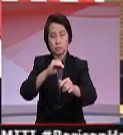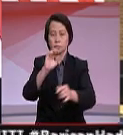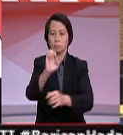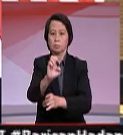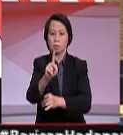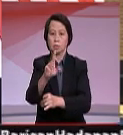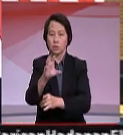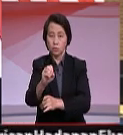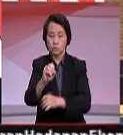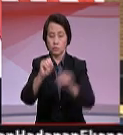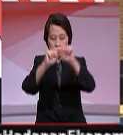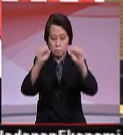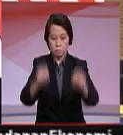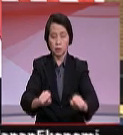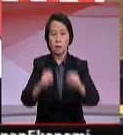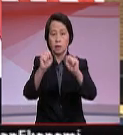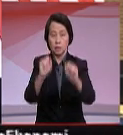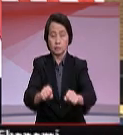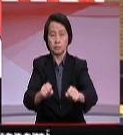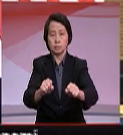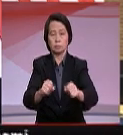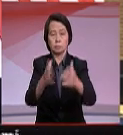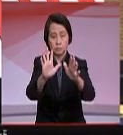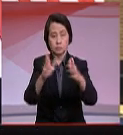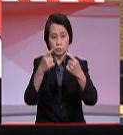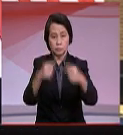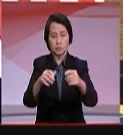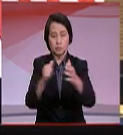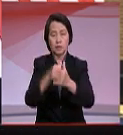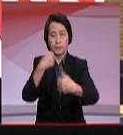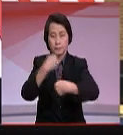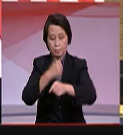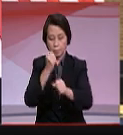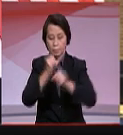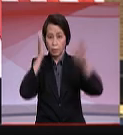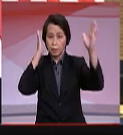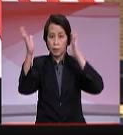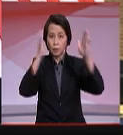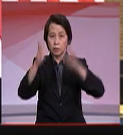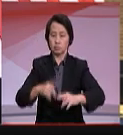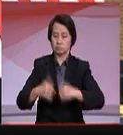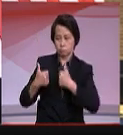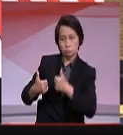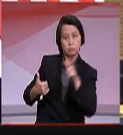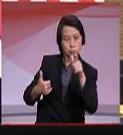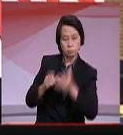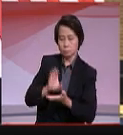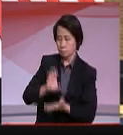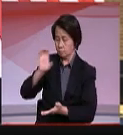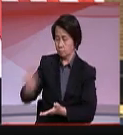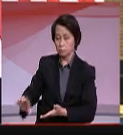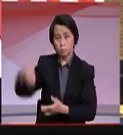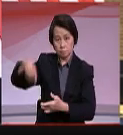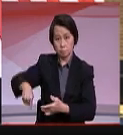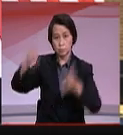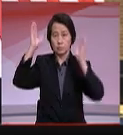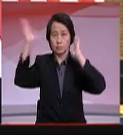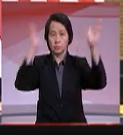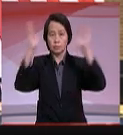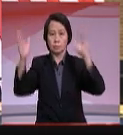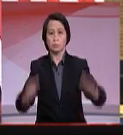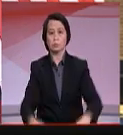ecosystem that enables businesses to thrive and makes Malaysia an attractive investment destination.